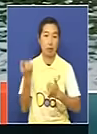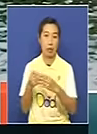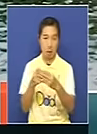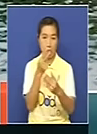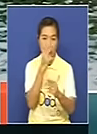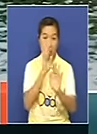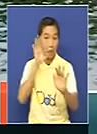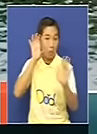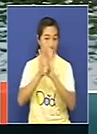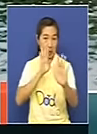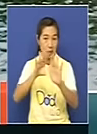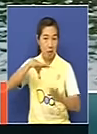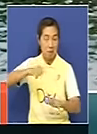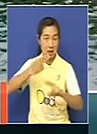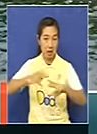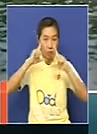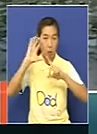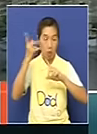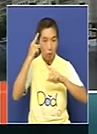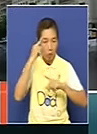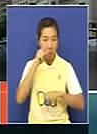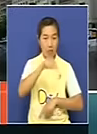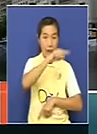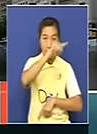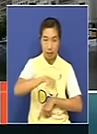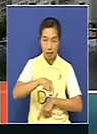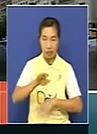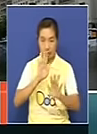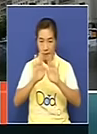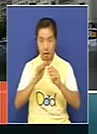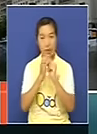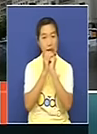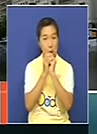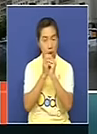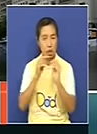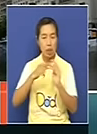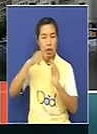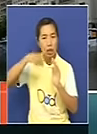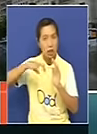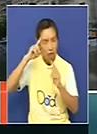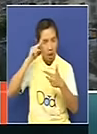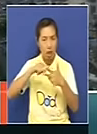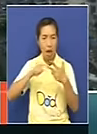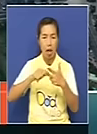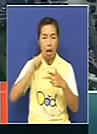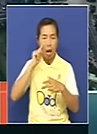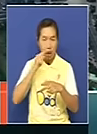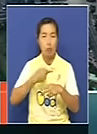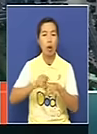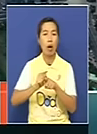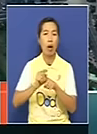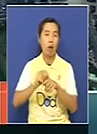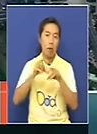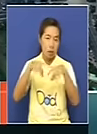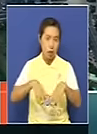าพเปรียบเทียบเมืองสำคัญของโลกนะครับทั้งกรุงลอนดอนของอังกฤษนครเซี่ยงไฮ้ของประเทศจีนนครซิดนีย์ของออสเตรเลียน